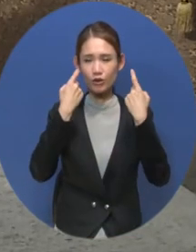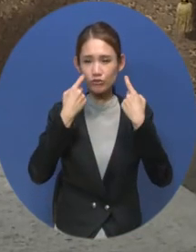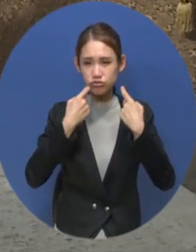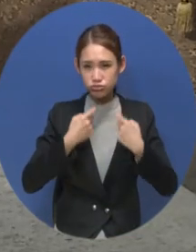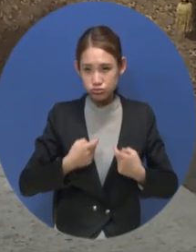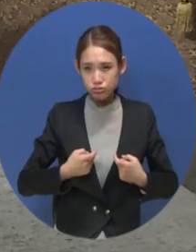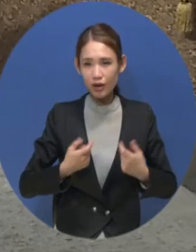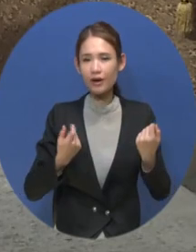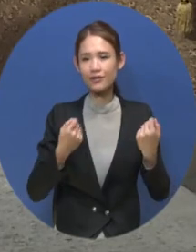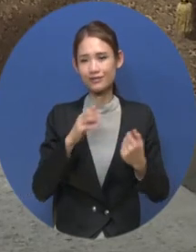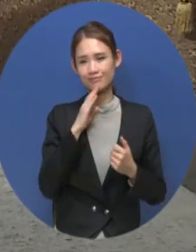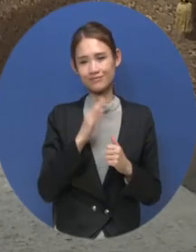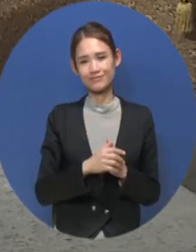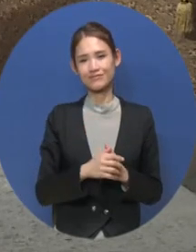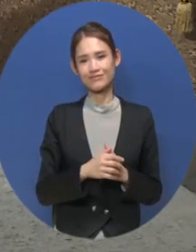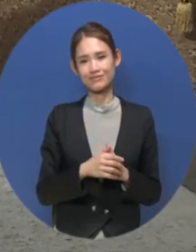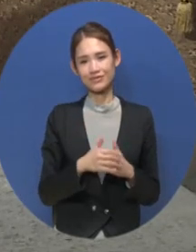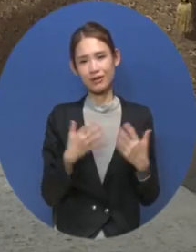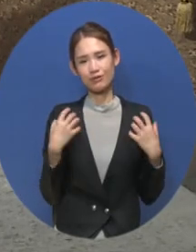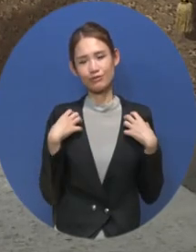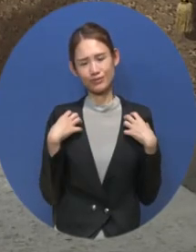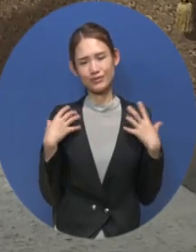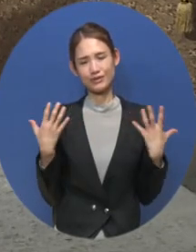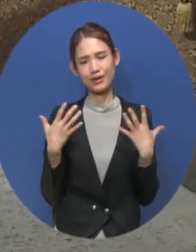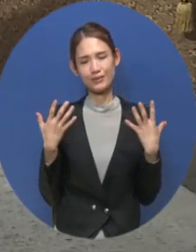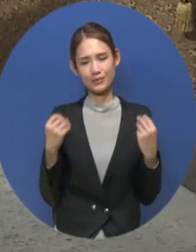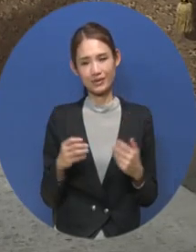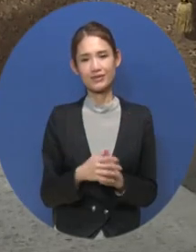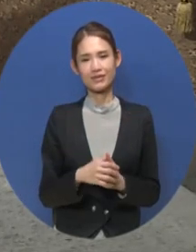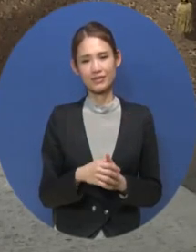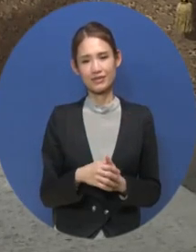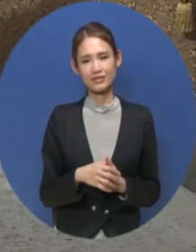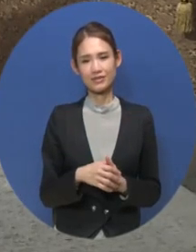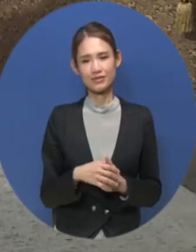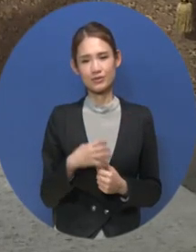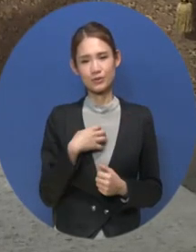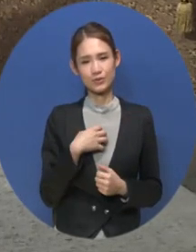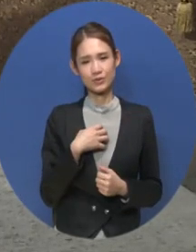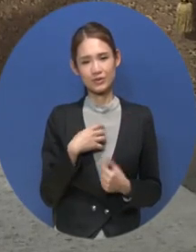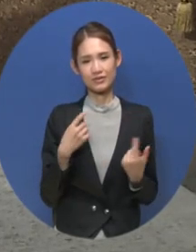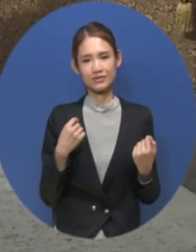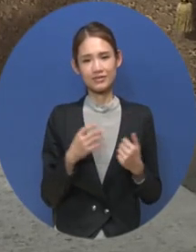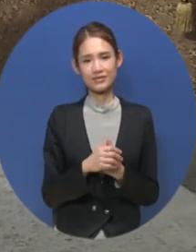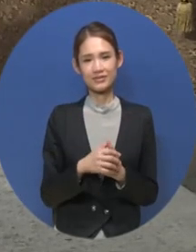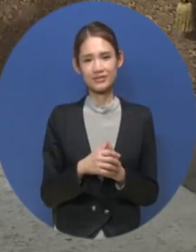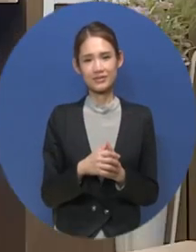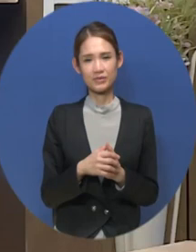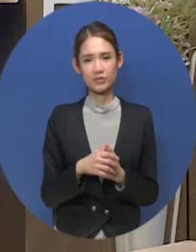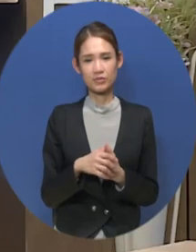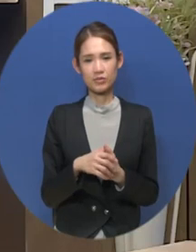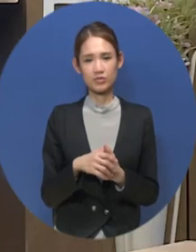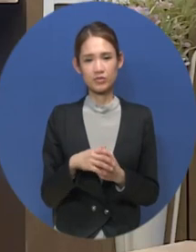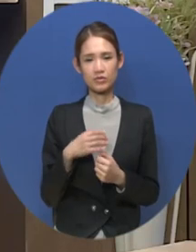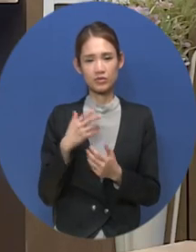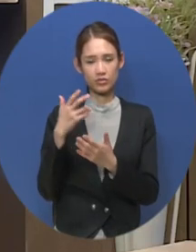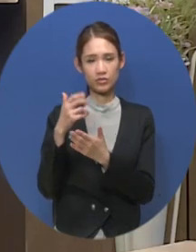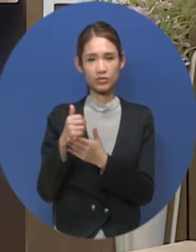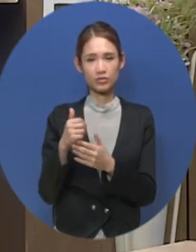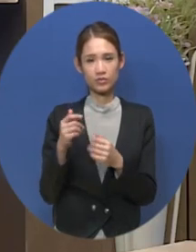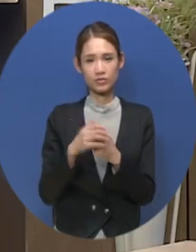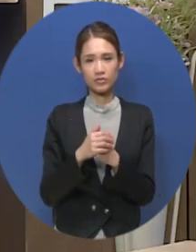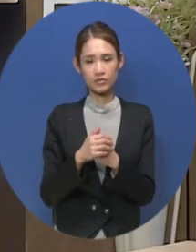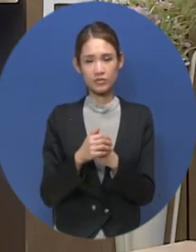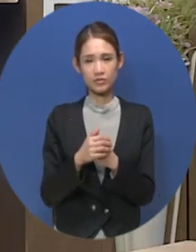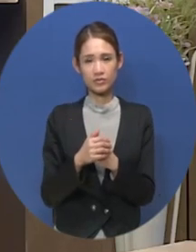없겠어요. 너무 많은 일들을 하고 계셔가지고 예. 제가 예. 좀 걱정이 될 것 같은데 근데 회장님께서